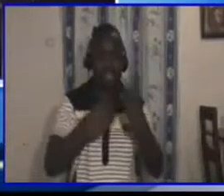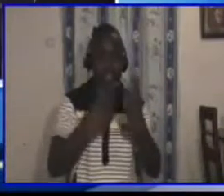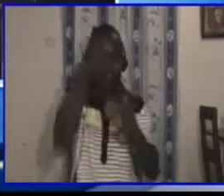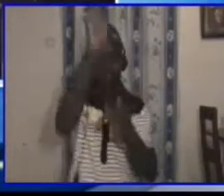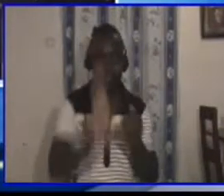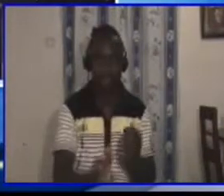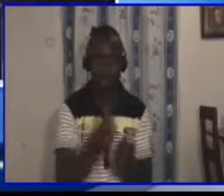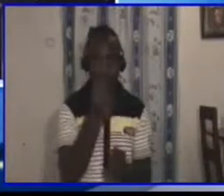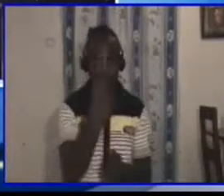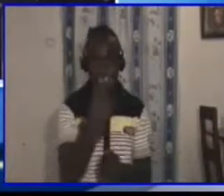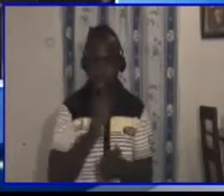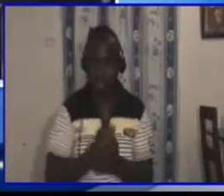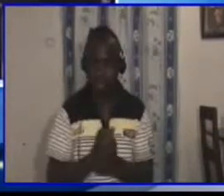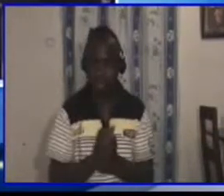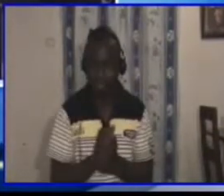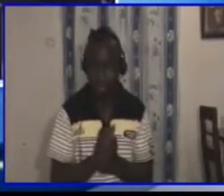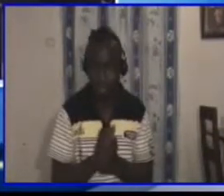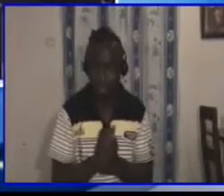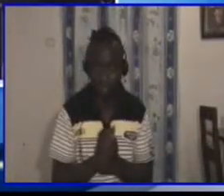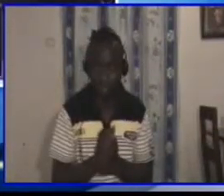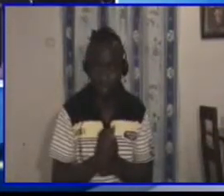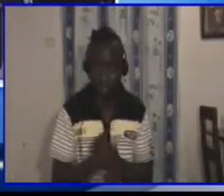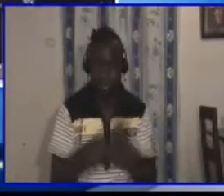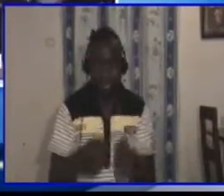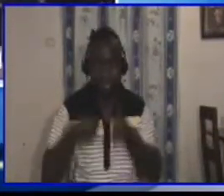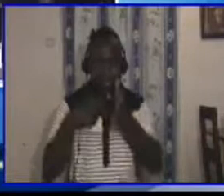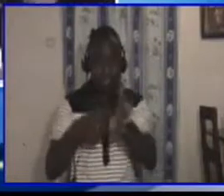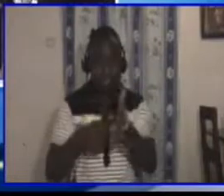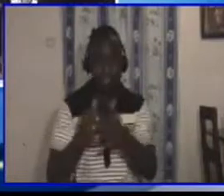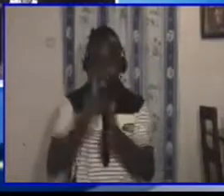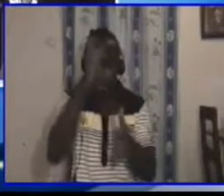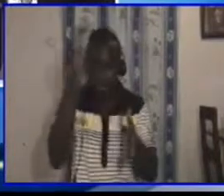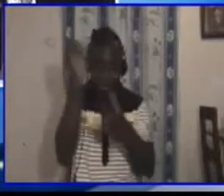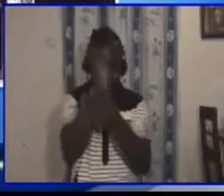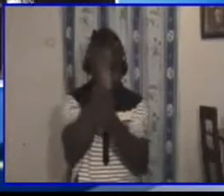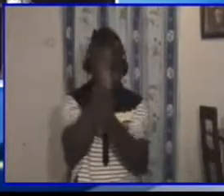dunque il signore parla adesso al suo popolo